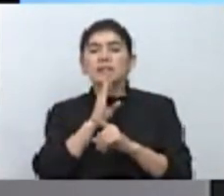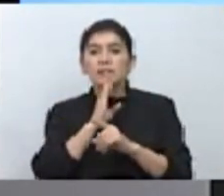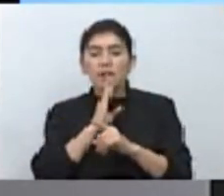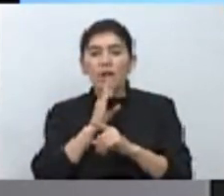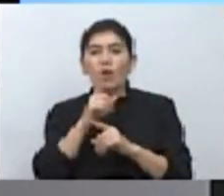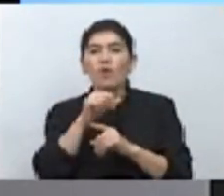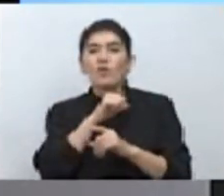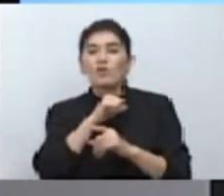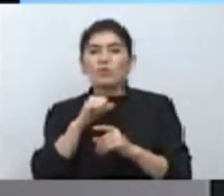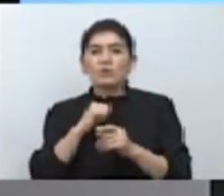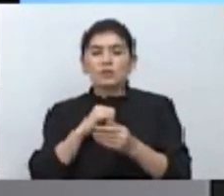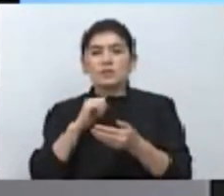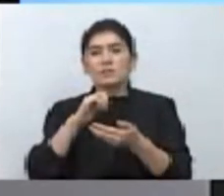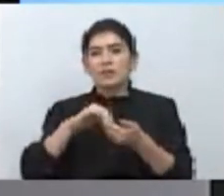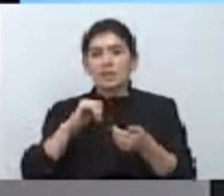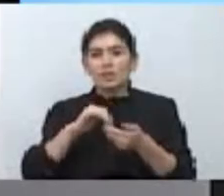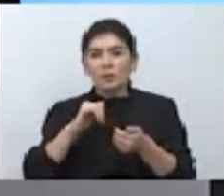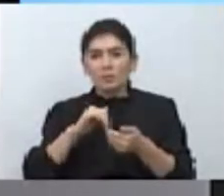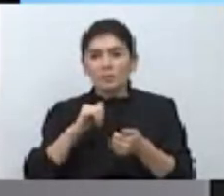ularni o'ziga jalb qiladi.